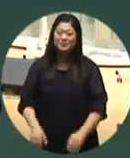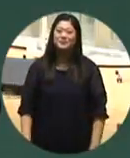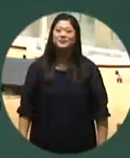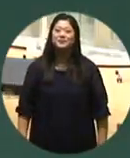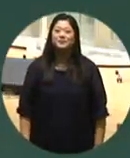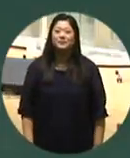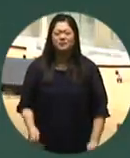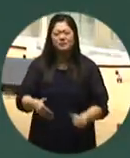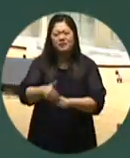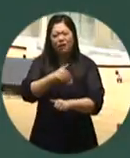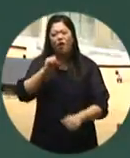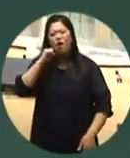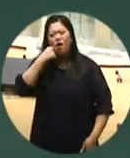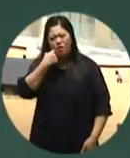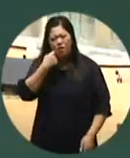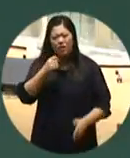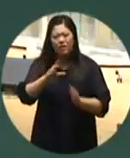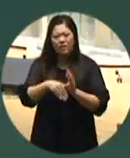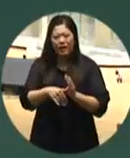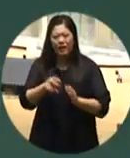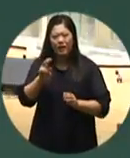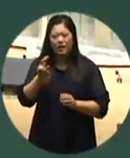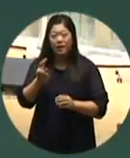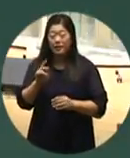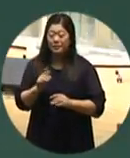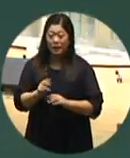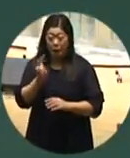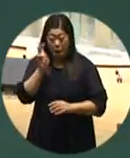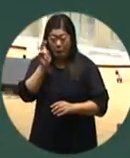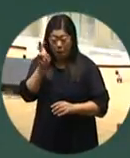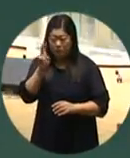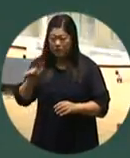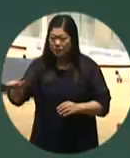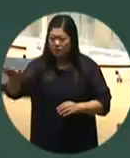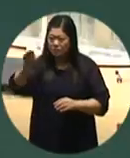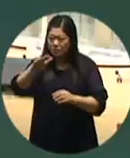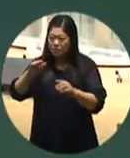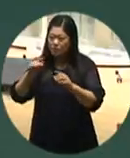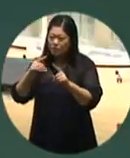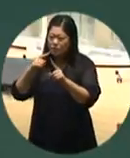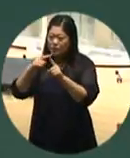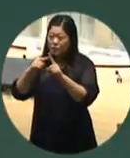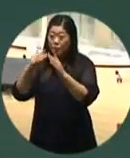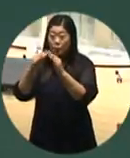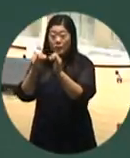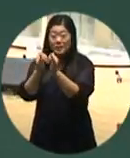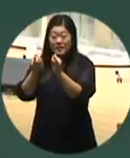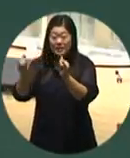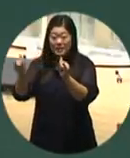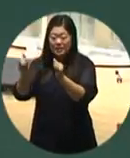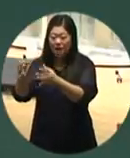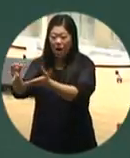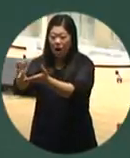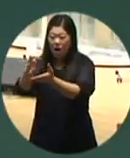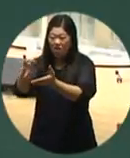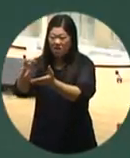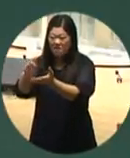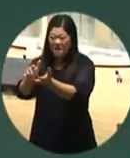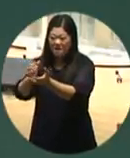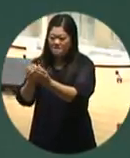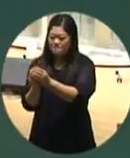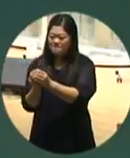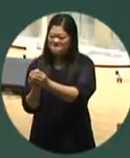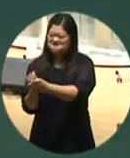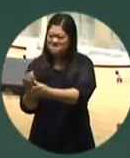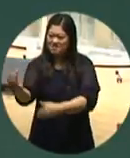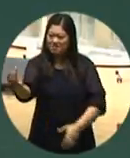difficult. 혹시 돈 많은 교인들, 이 헌금 많이 하는 교인들 만나면 일부러 피했어요. If there was a